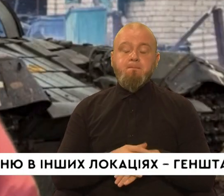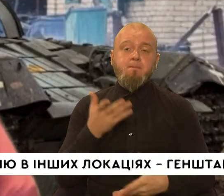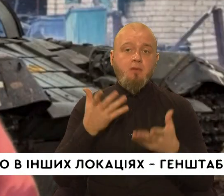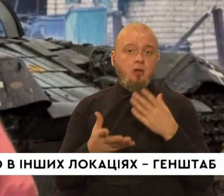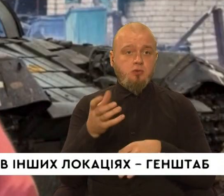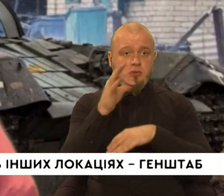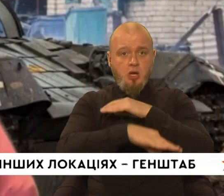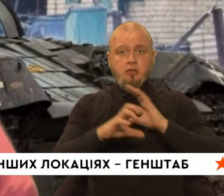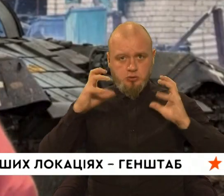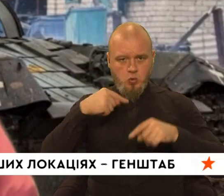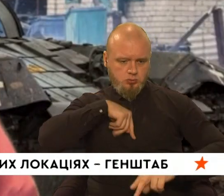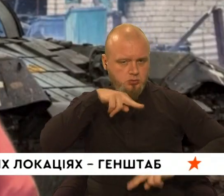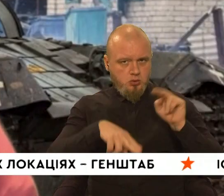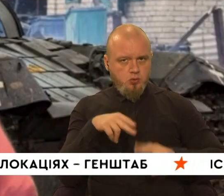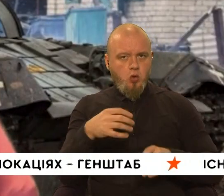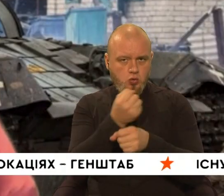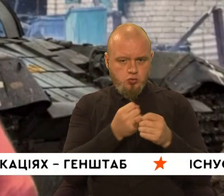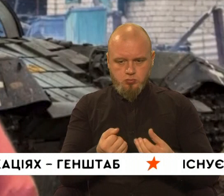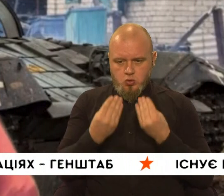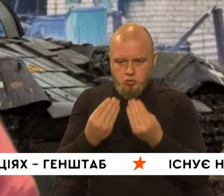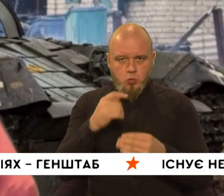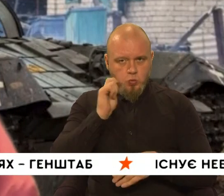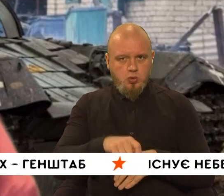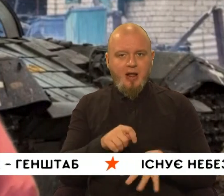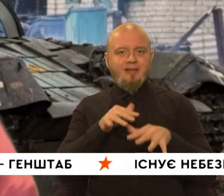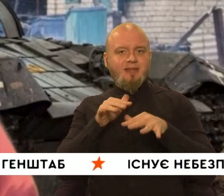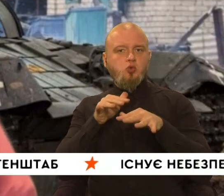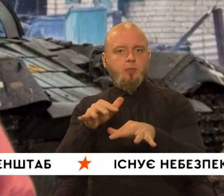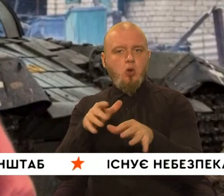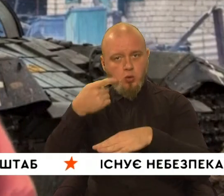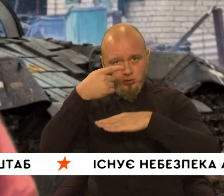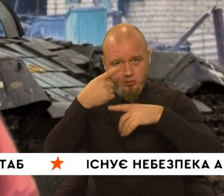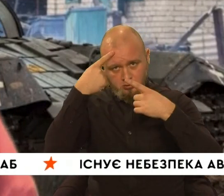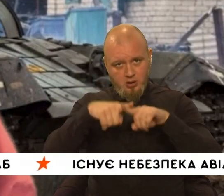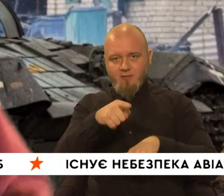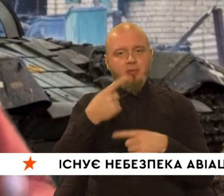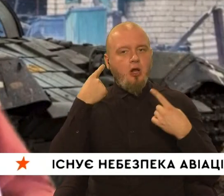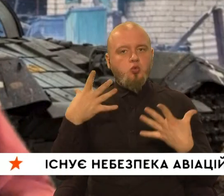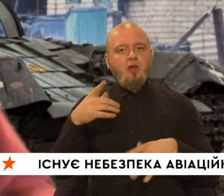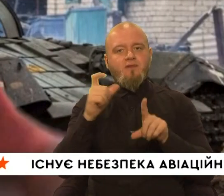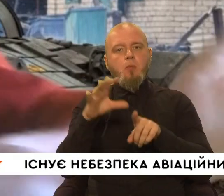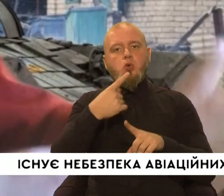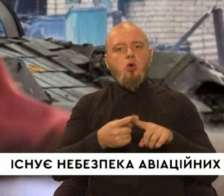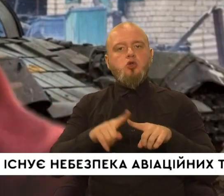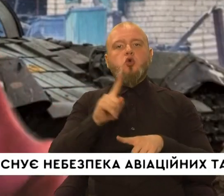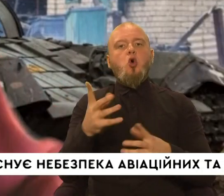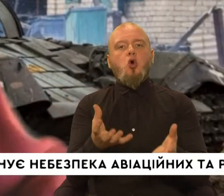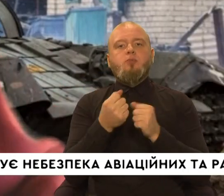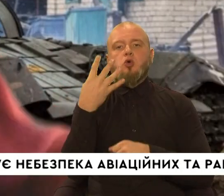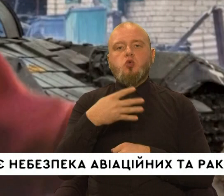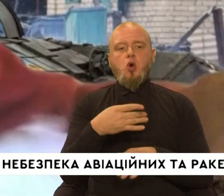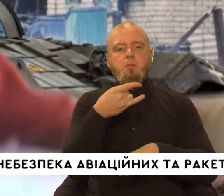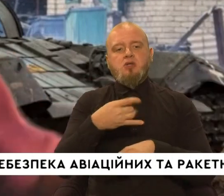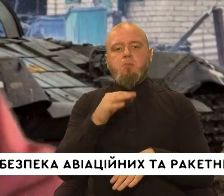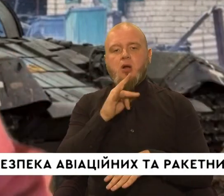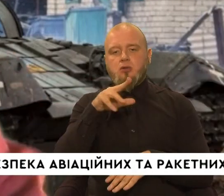Якщо б Захід був серйозно налаштований озброїти Україну наступальною технікою, ви б не чули фраз про те, що отримаєте 40 машин Мардер